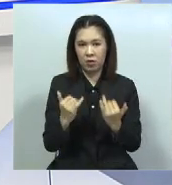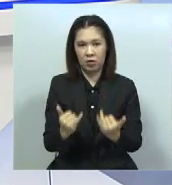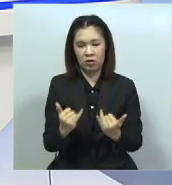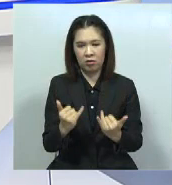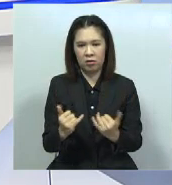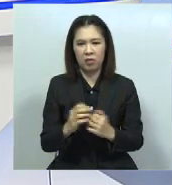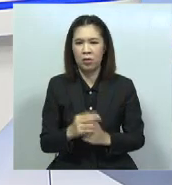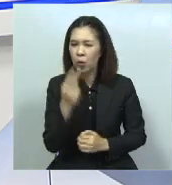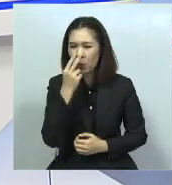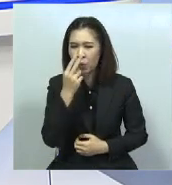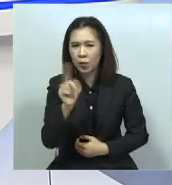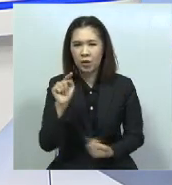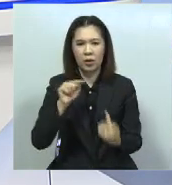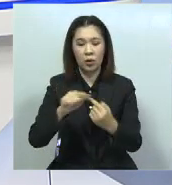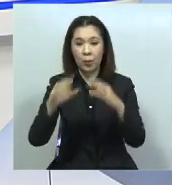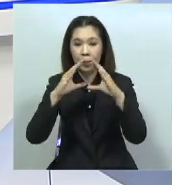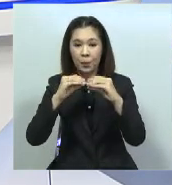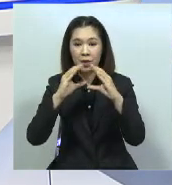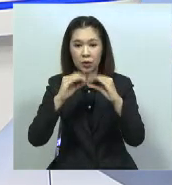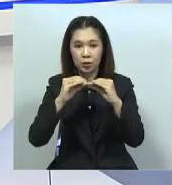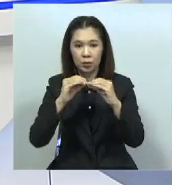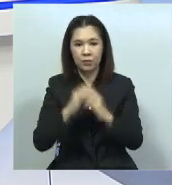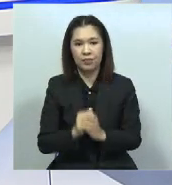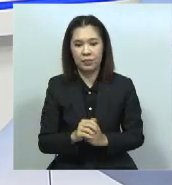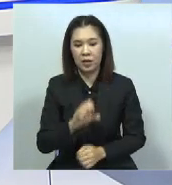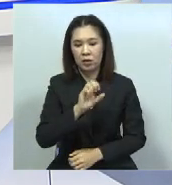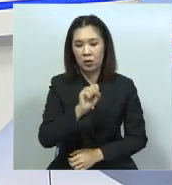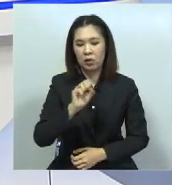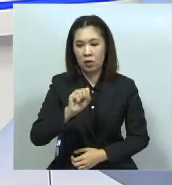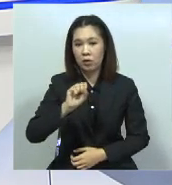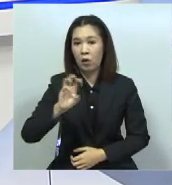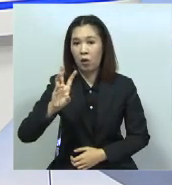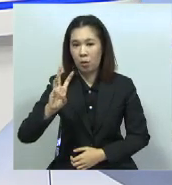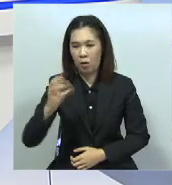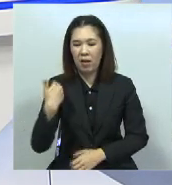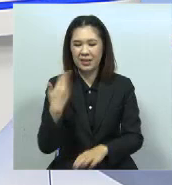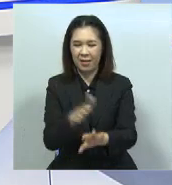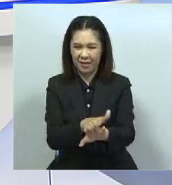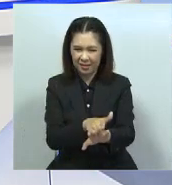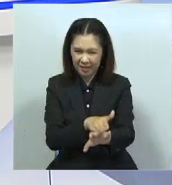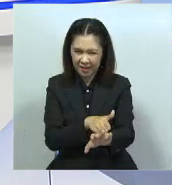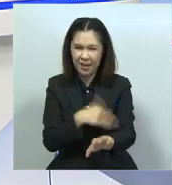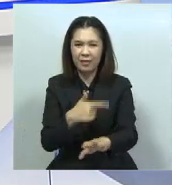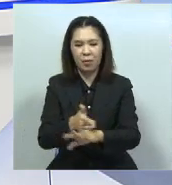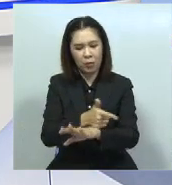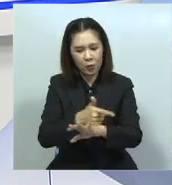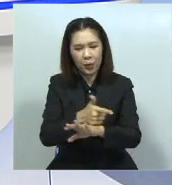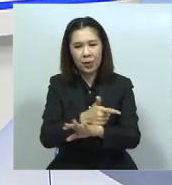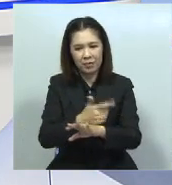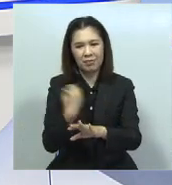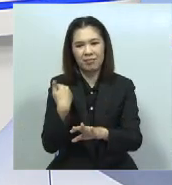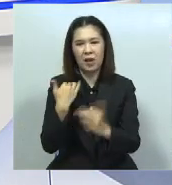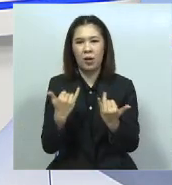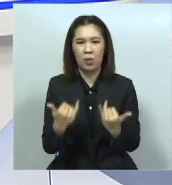นี้ดูเหมือนว่าการประชุมร่วมรัฐสภาระหว่างส.ส.และส.ว.อาจจะใช้ระยะเวลาค่อนข้างที่จะยาวนานวันนี้ไ